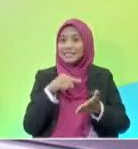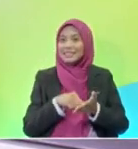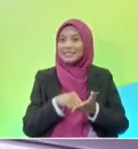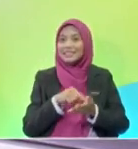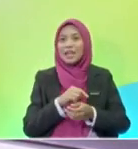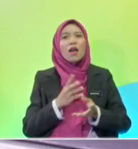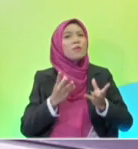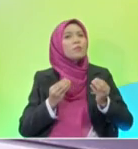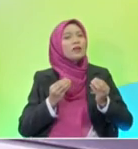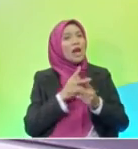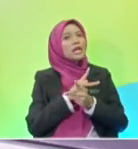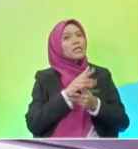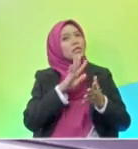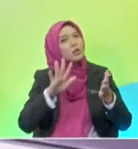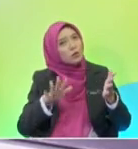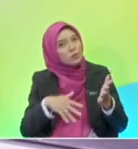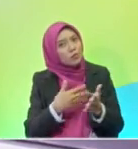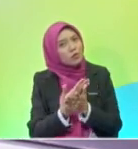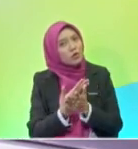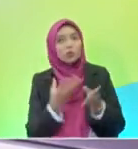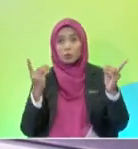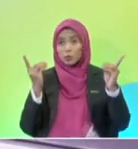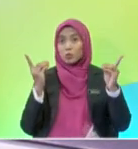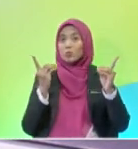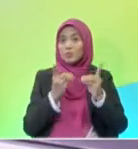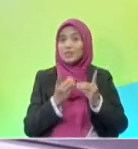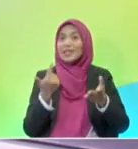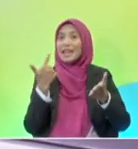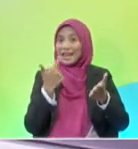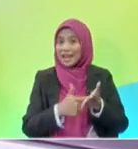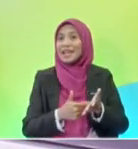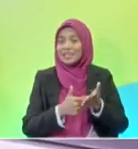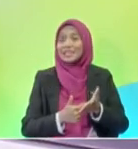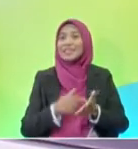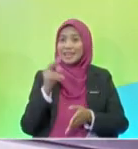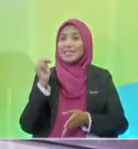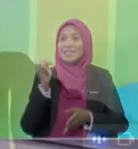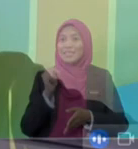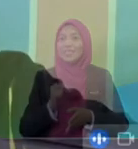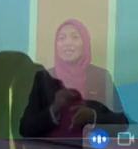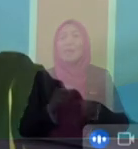Safia Coba kasih semua kita jumpa lagi dengan itu Assalamualaikum dan salam sejahtera bye bye